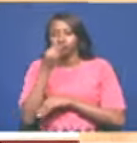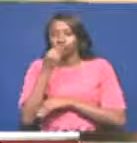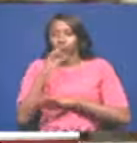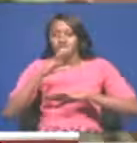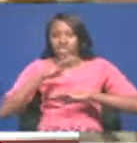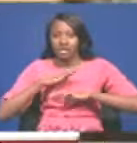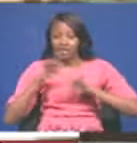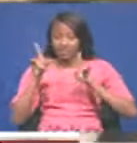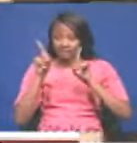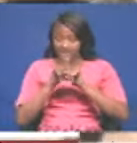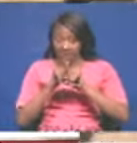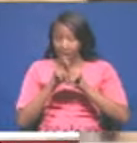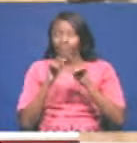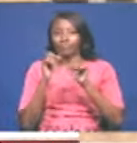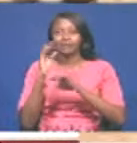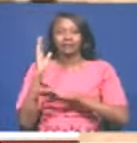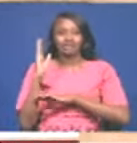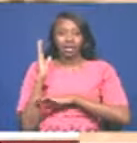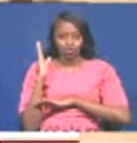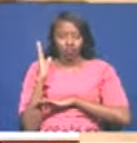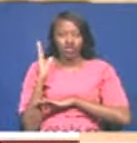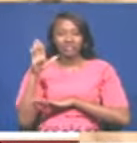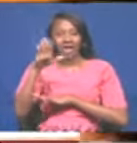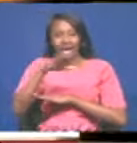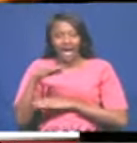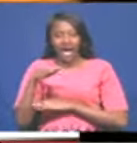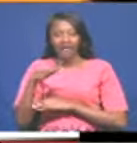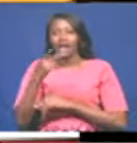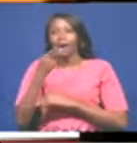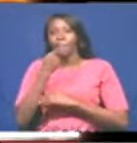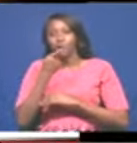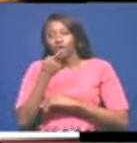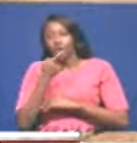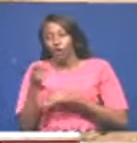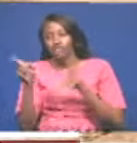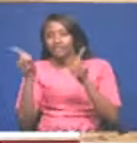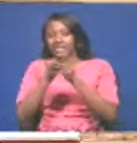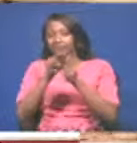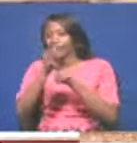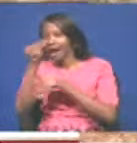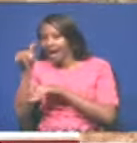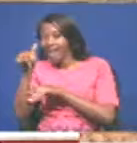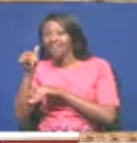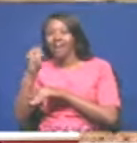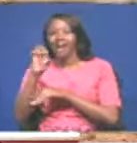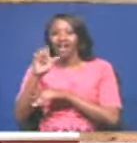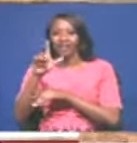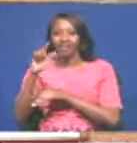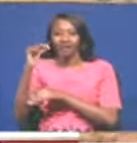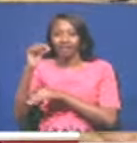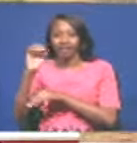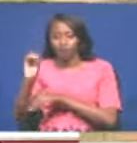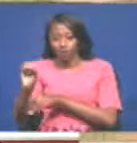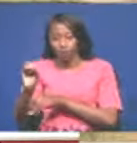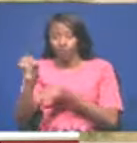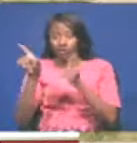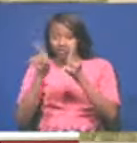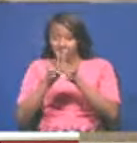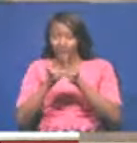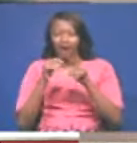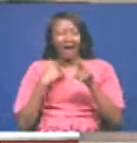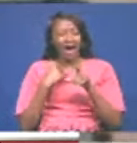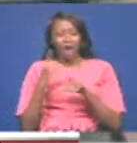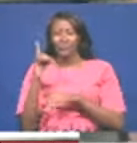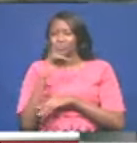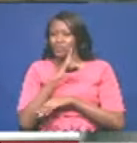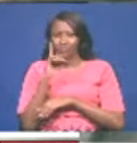la usalama katika kaunti za Pokot Magharibi, Baringo pamoja na Elgeyo Marakwet, baraza hilo liidhinisha ushirikiano wa vitengo vya usalama